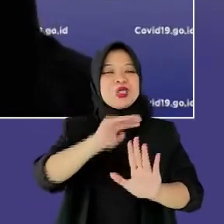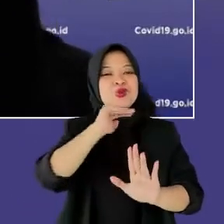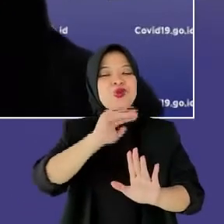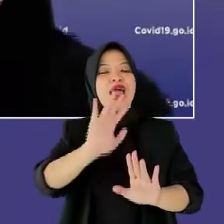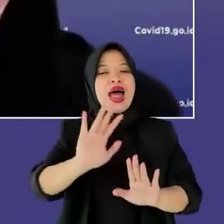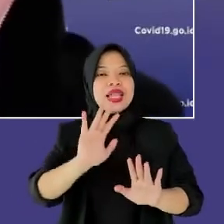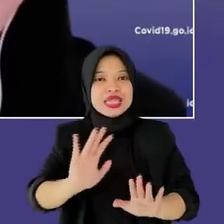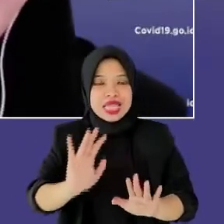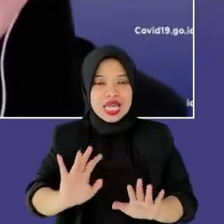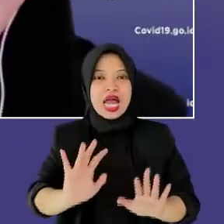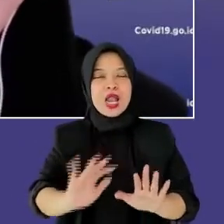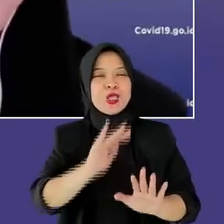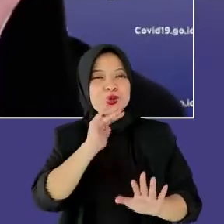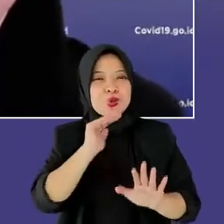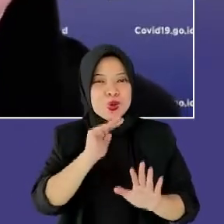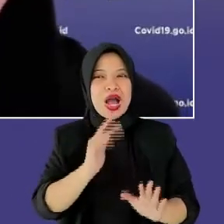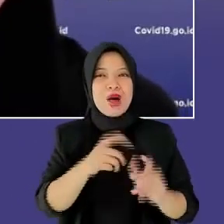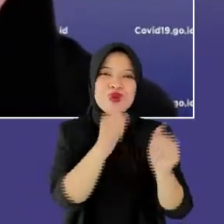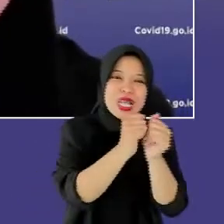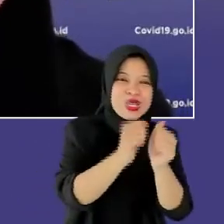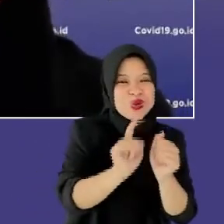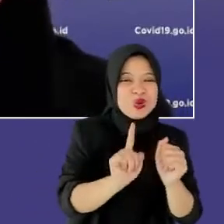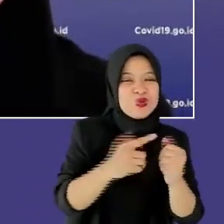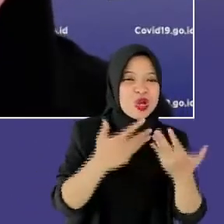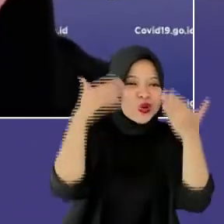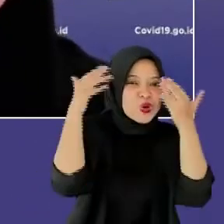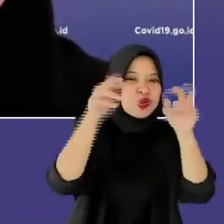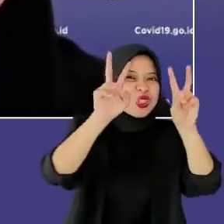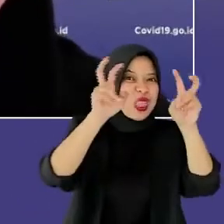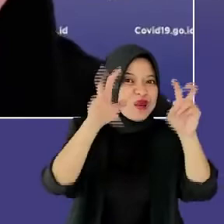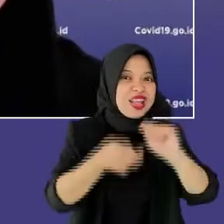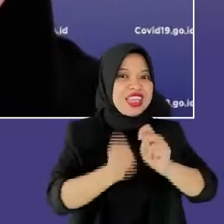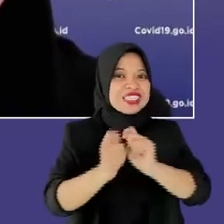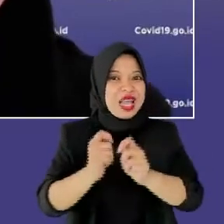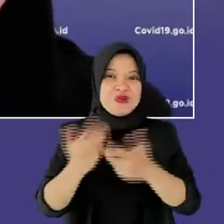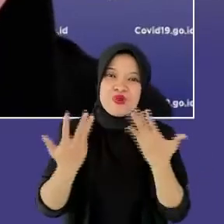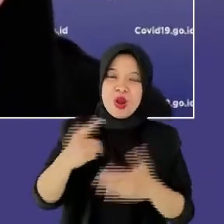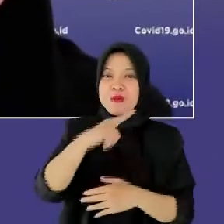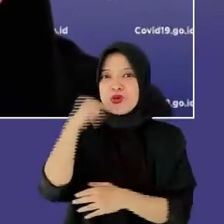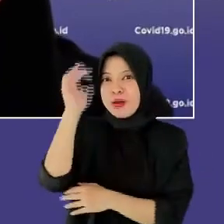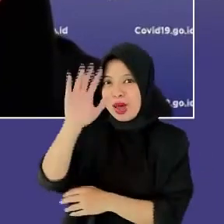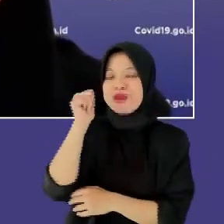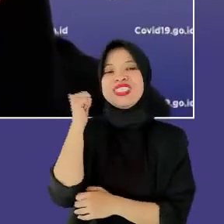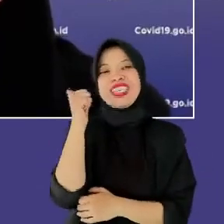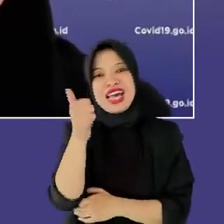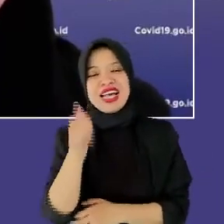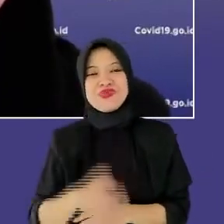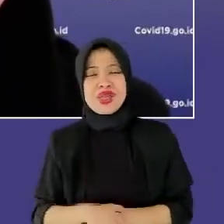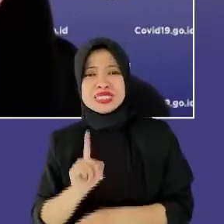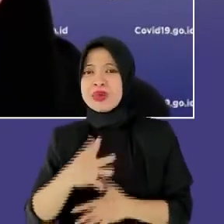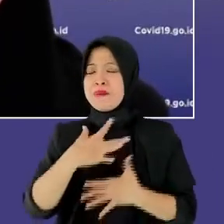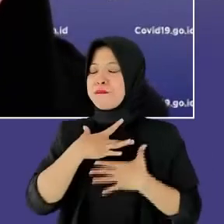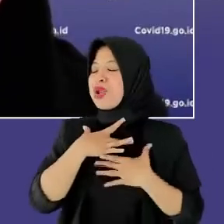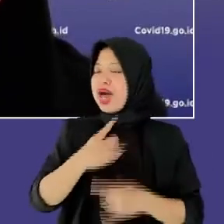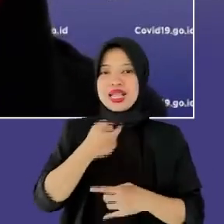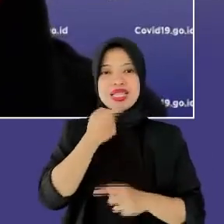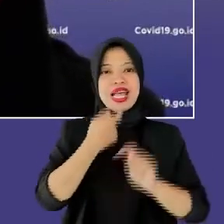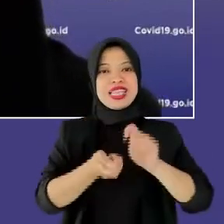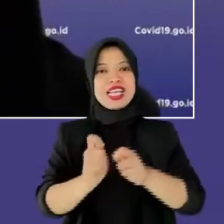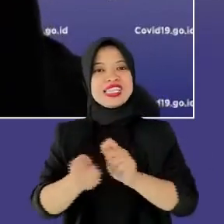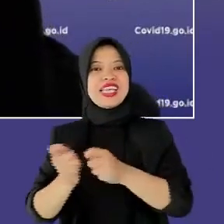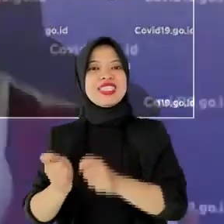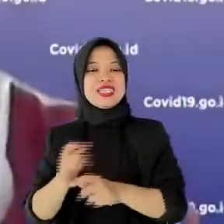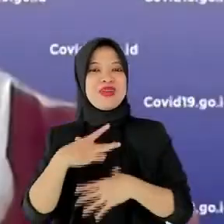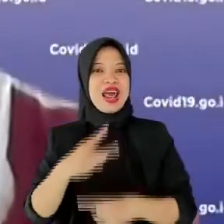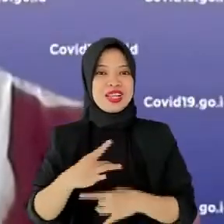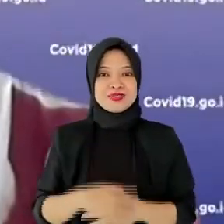ya, kita kayaknya mesti janji dulu ya, janji nanti mudah-mudahan minggu-minggu depan kita bisa bahas lebih jauh, karena ini menarik sekali mengenai testing